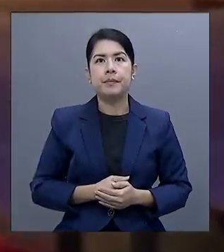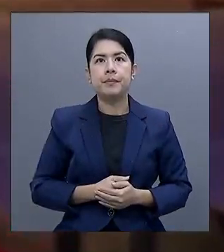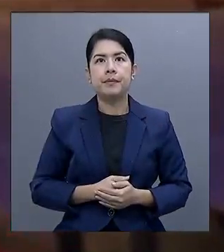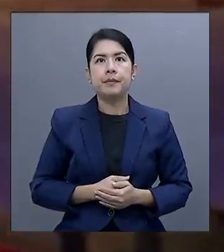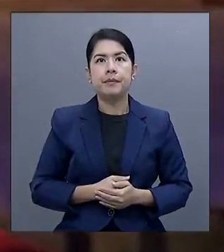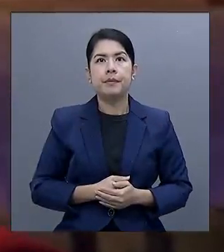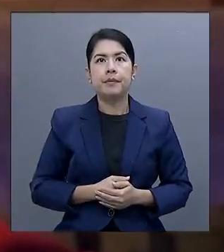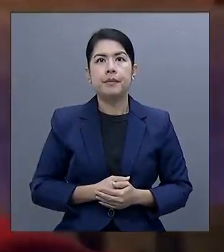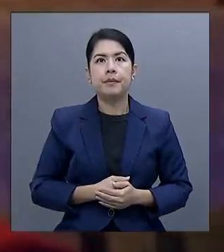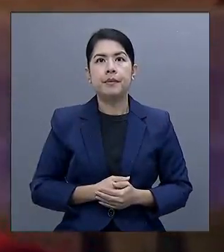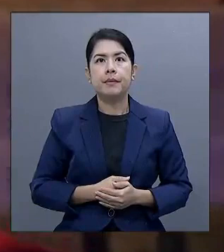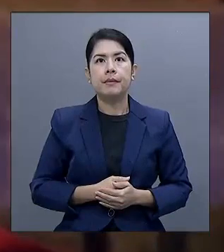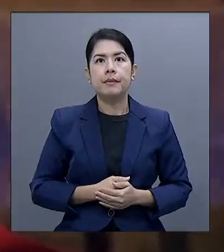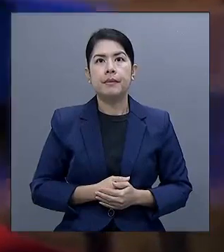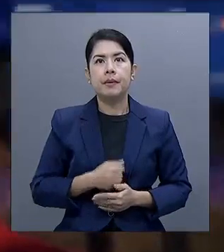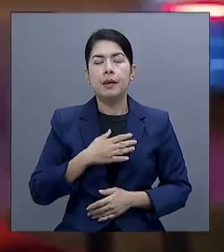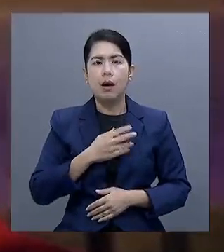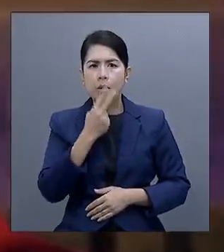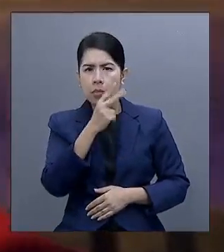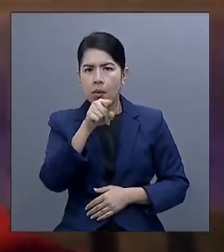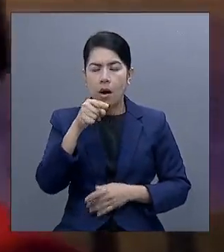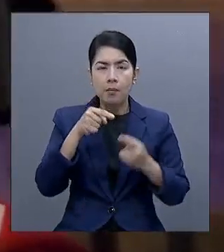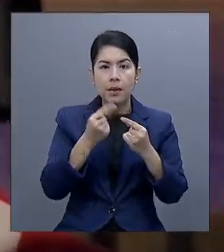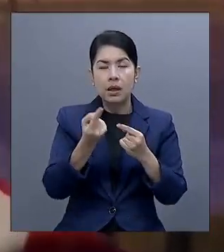ามันเกิดอะไรขึ้นไม่คิดว่ารถชนนะ